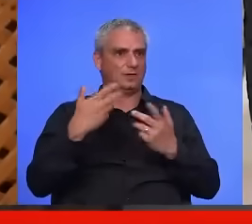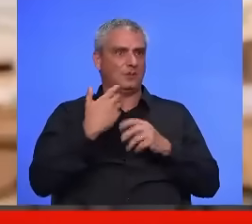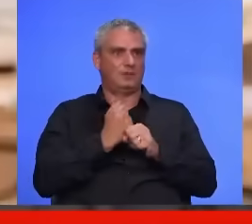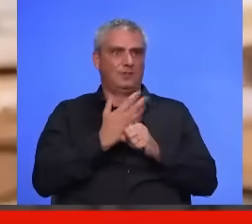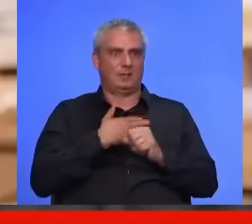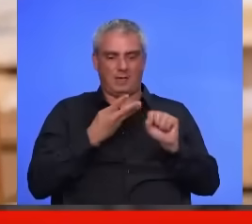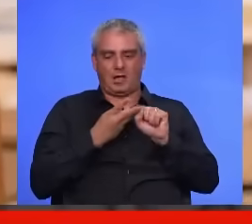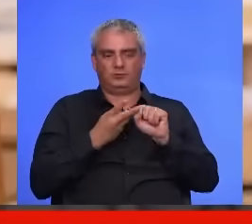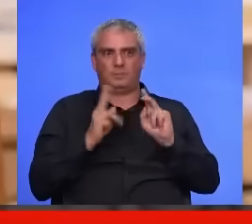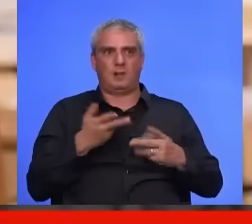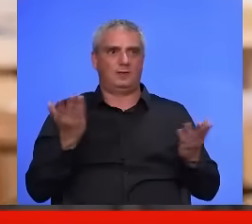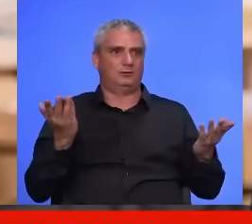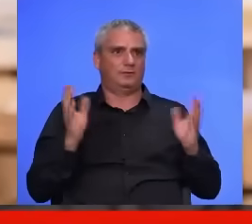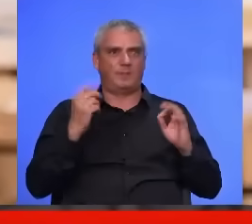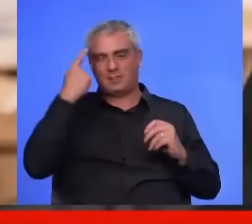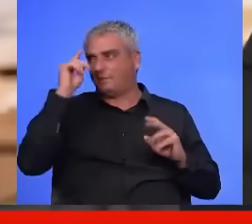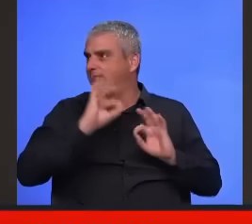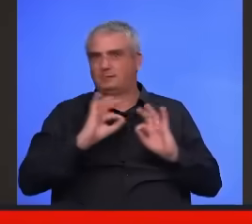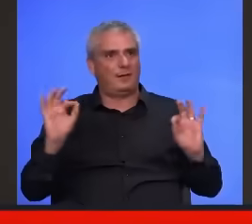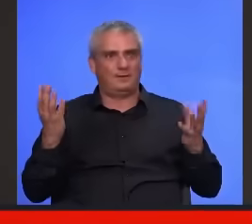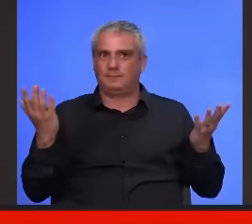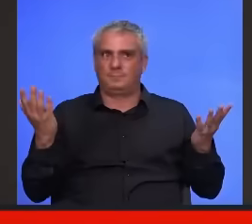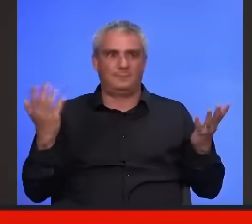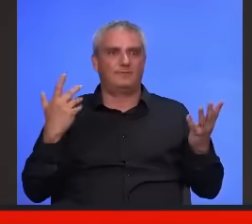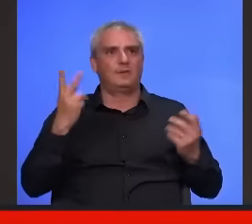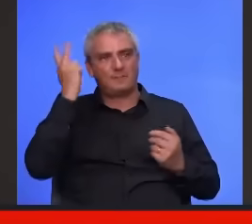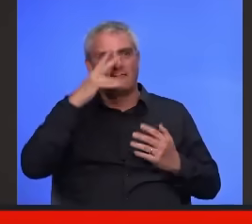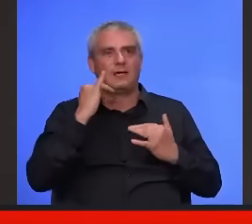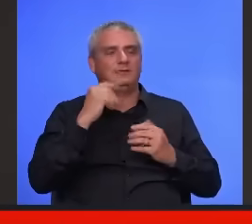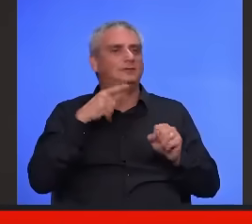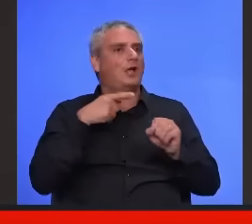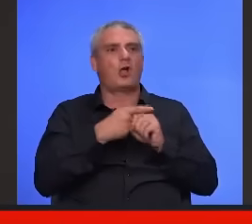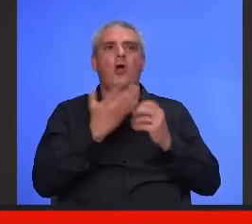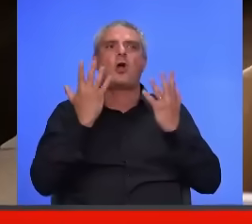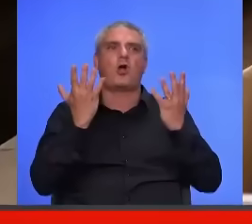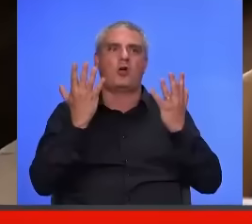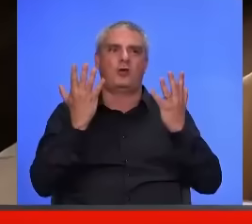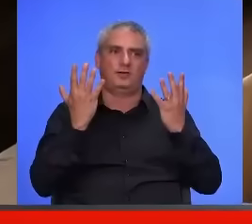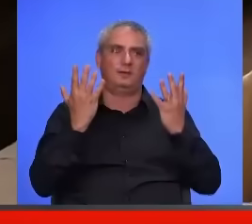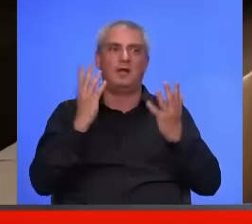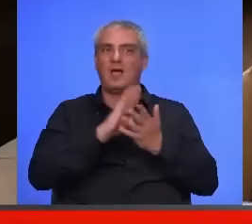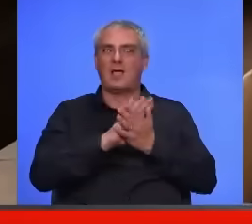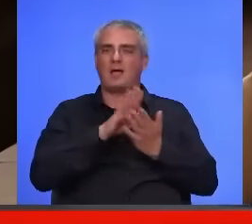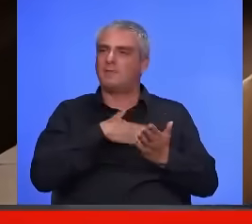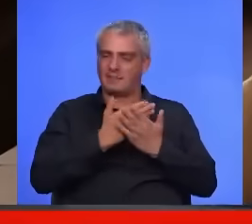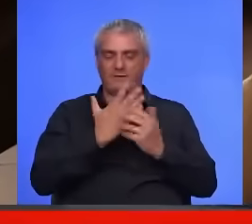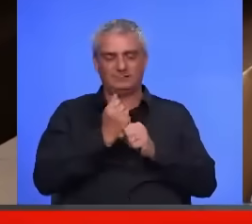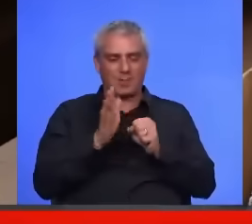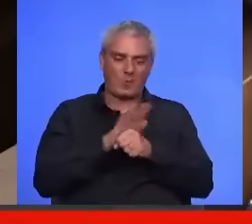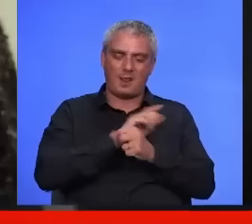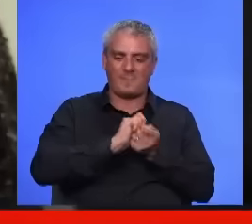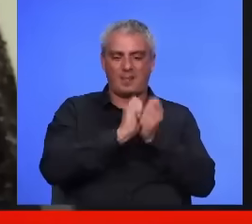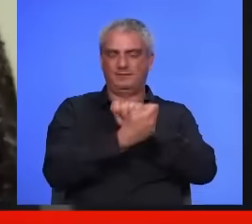חשמל בשטח באמת זה המצאה ג הרבה זמן מבינים איזה חור זה היה כאן חור שרק מתנדבים הצליחו למלא